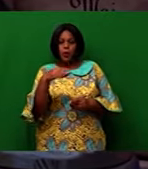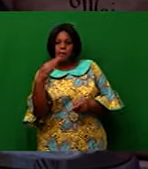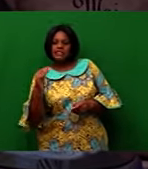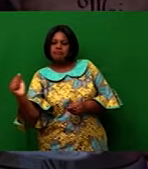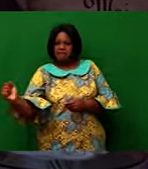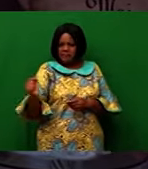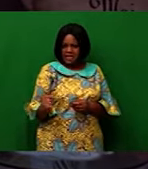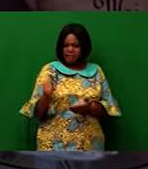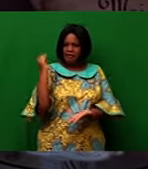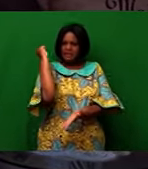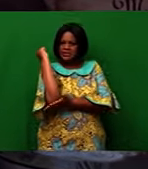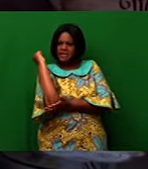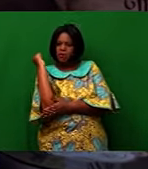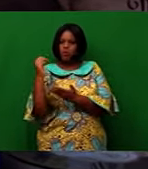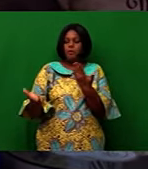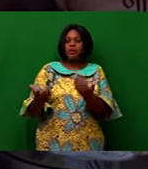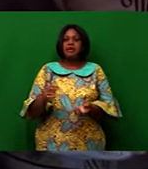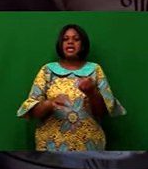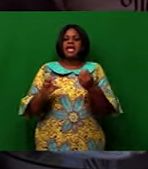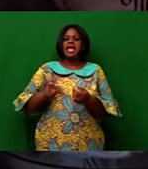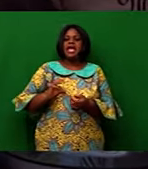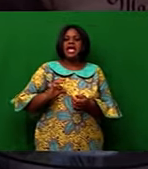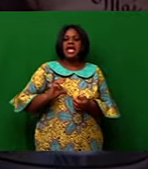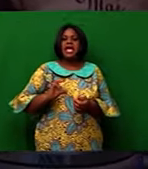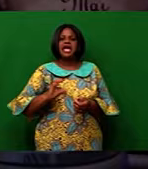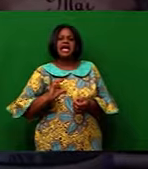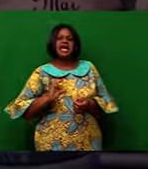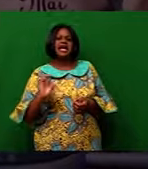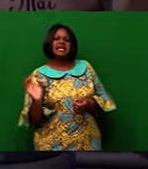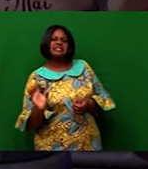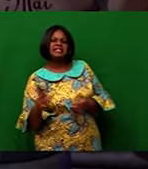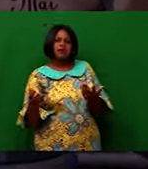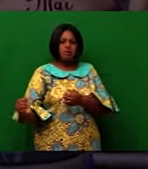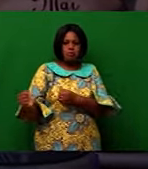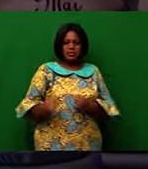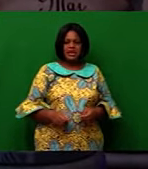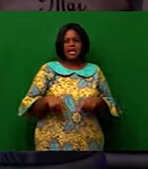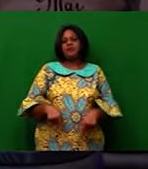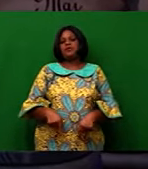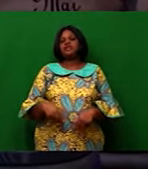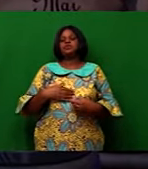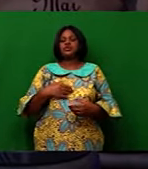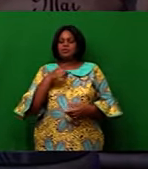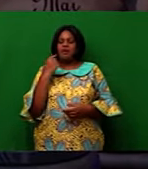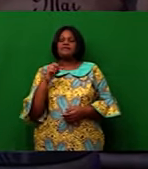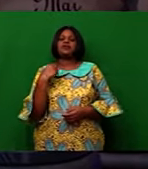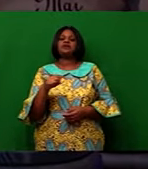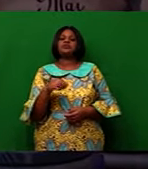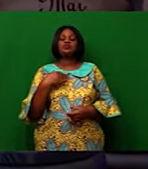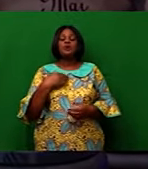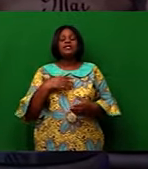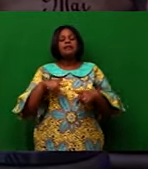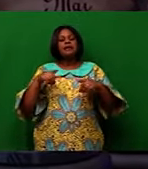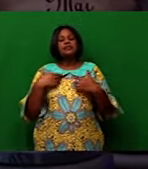Nekuti wanano unofanira kunge uri mufaro. Wanano unofanira kunge rirurugare mukati meukama